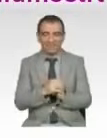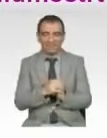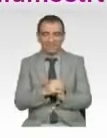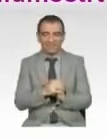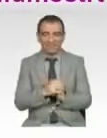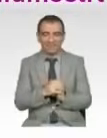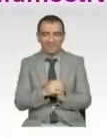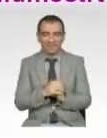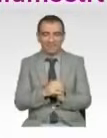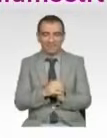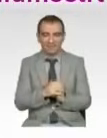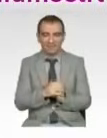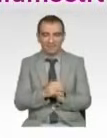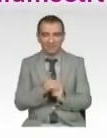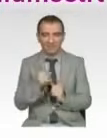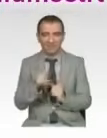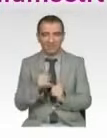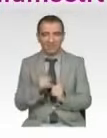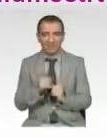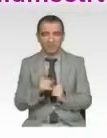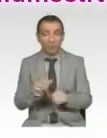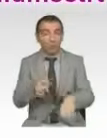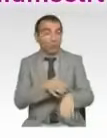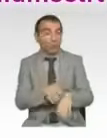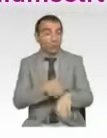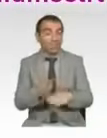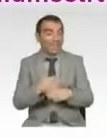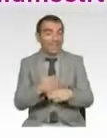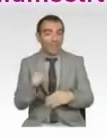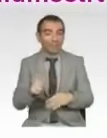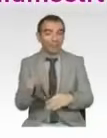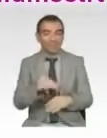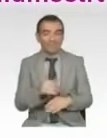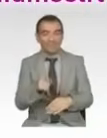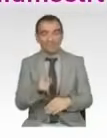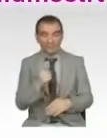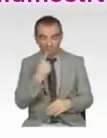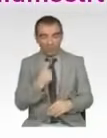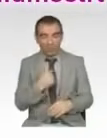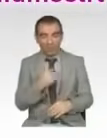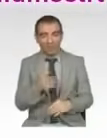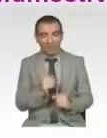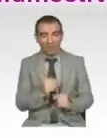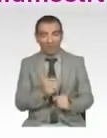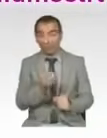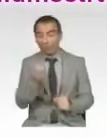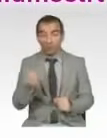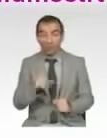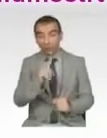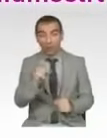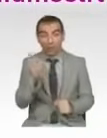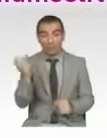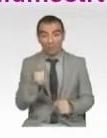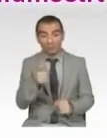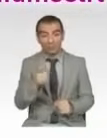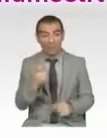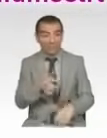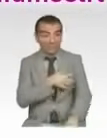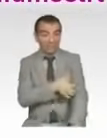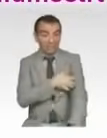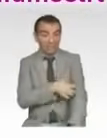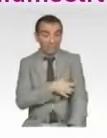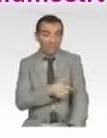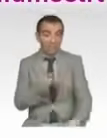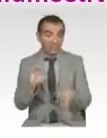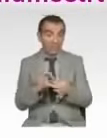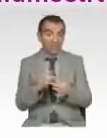O muydu? Aynen. Evet, tamam. Uyuz. Niye bunu çok... getirdin Nuray? Bunu neden getirdin? Söyle bana. Ya çok soru almıştım. Uyuzla ilgili. Evet. Vallahi